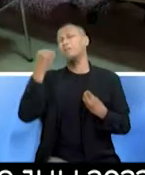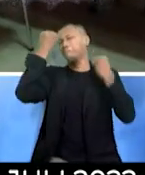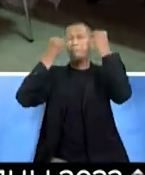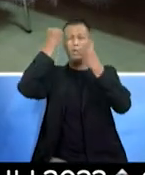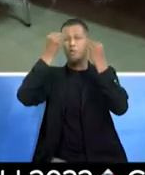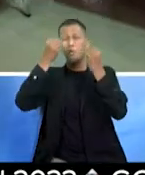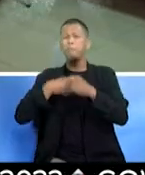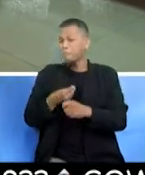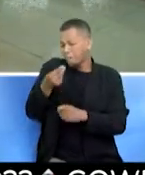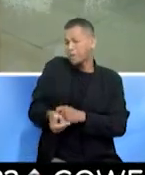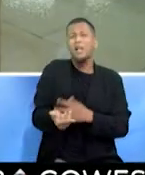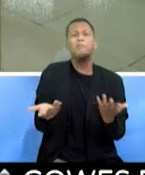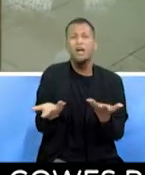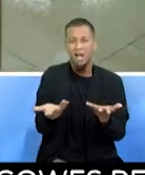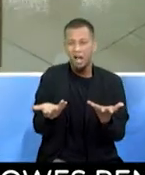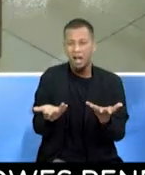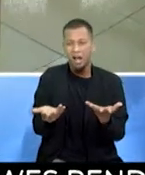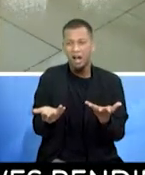memang belum ada